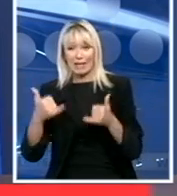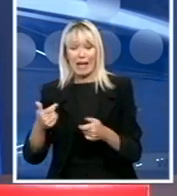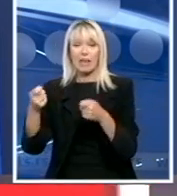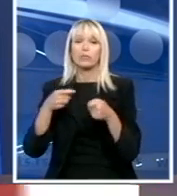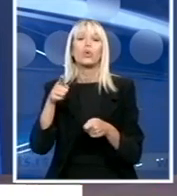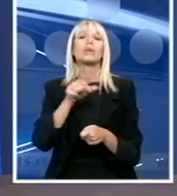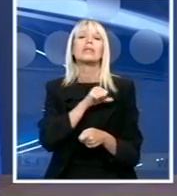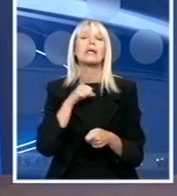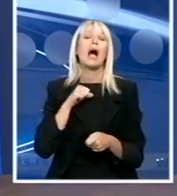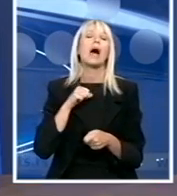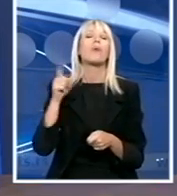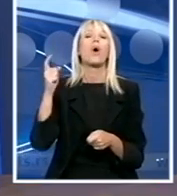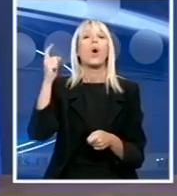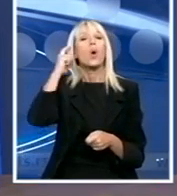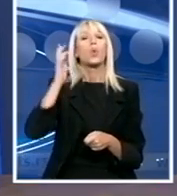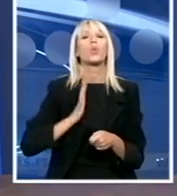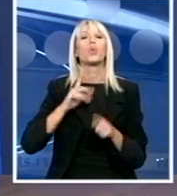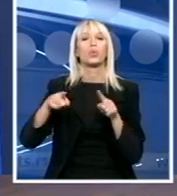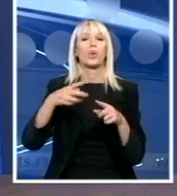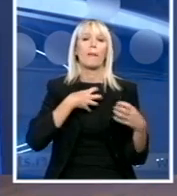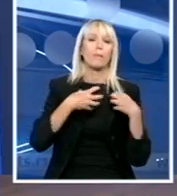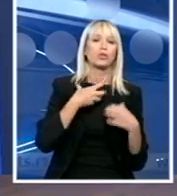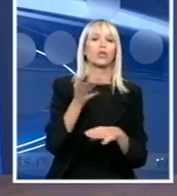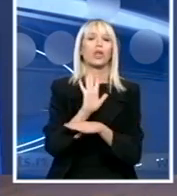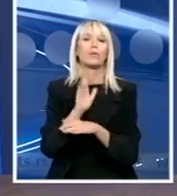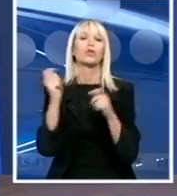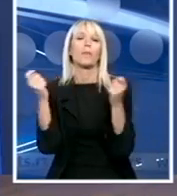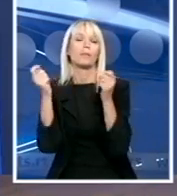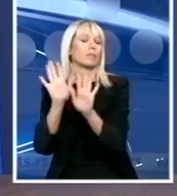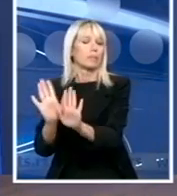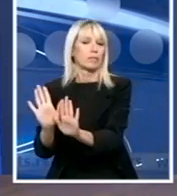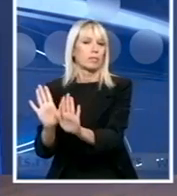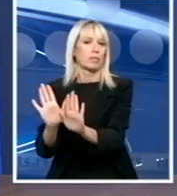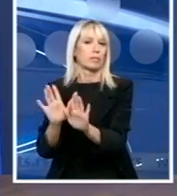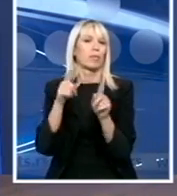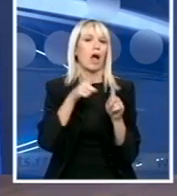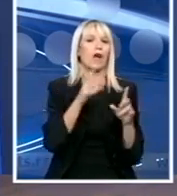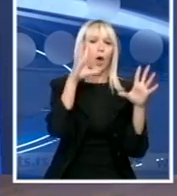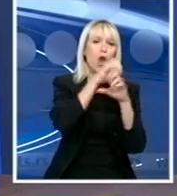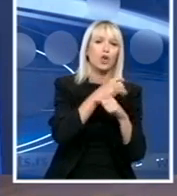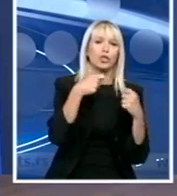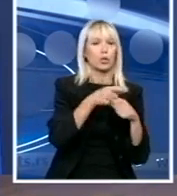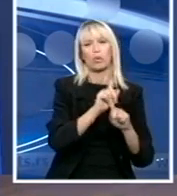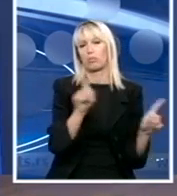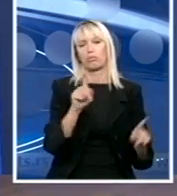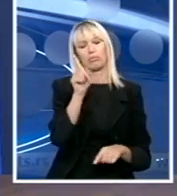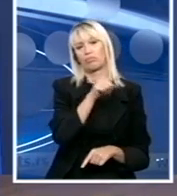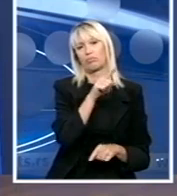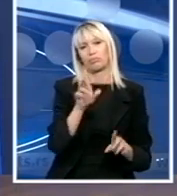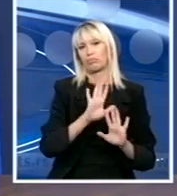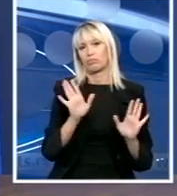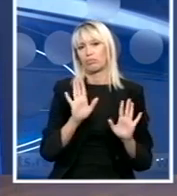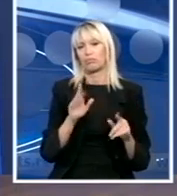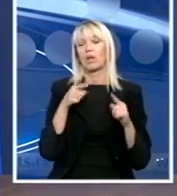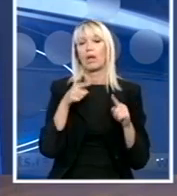doneto. Za sada nema novih mera, o tome ćemo raspravljati u narednim